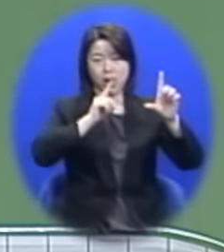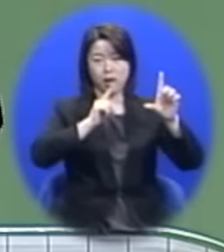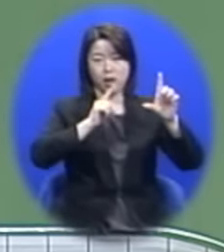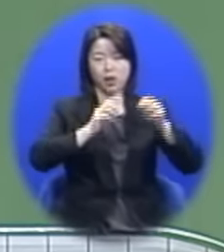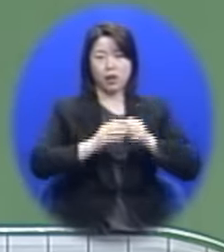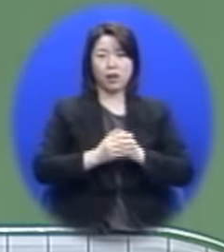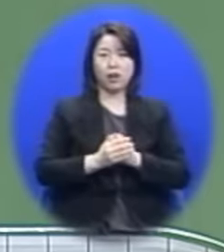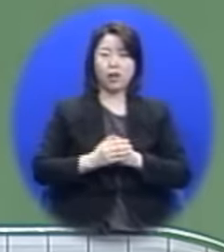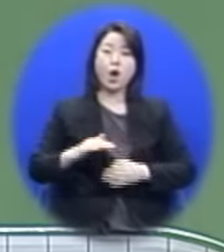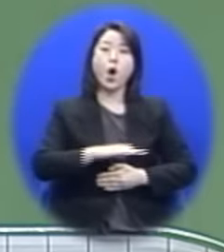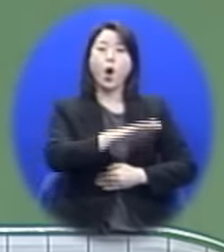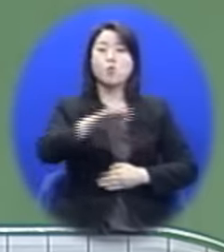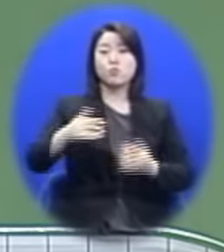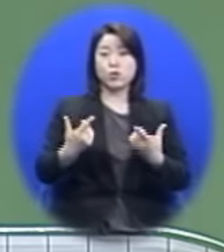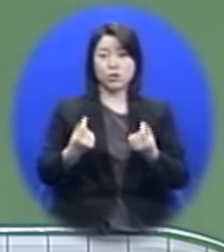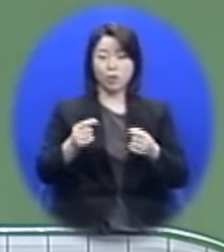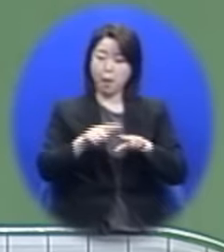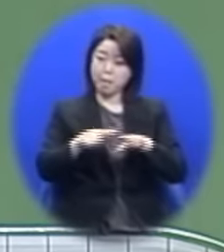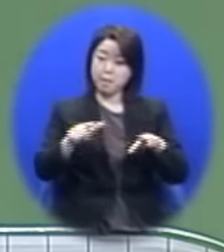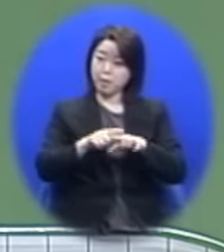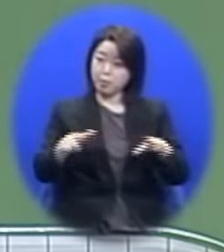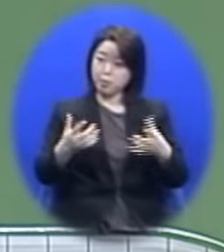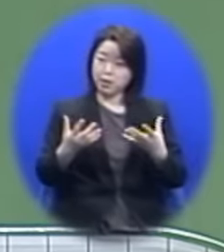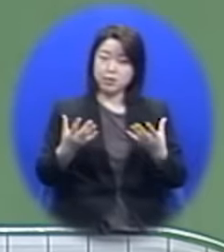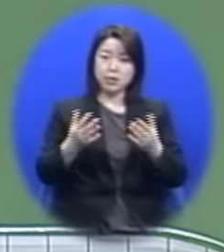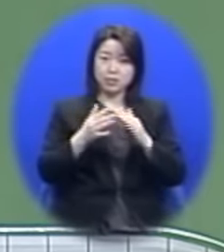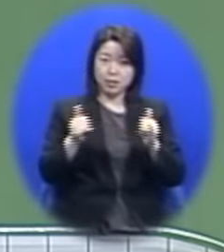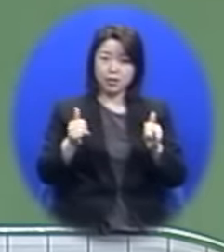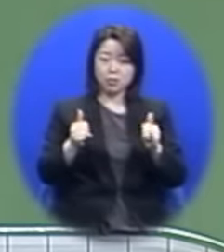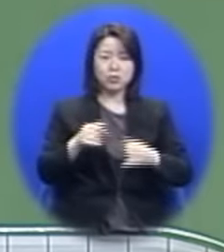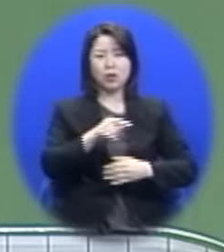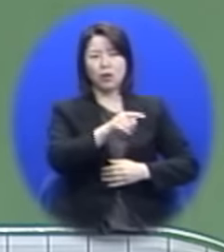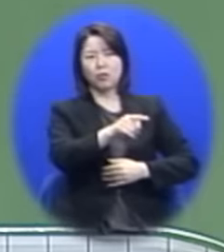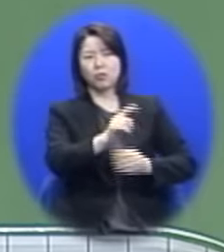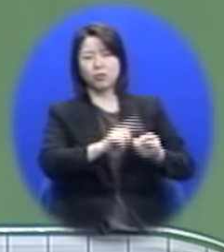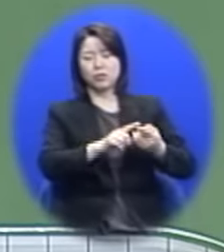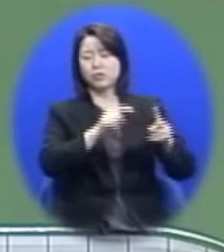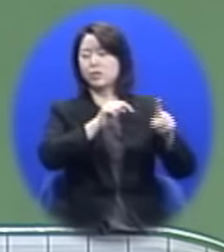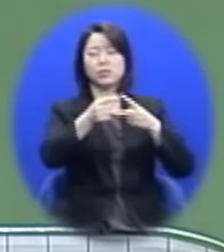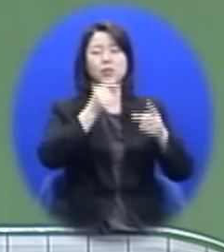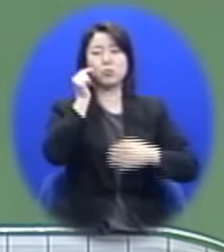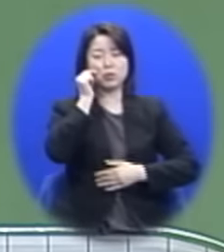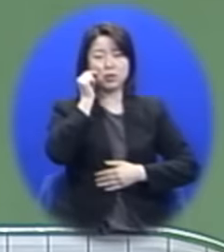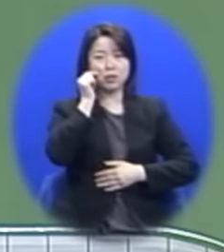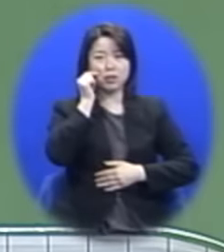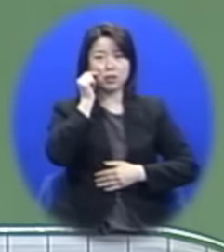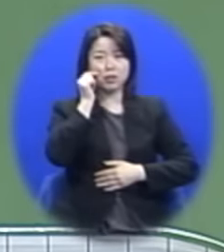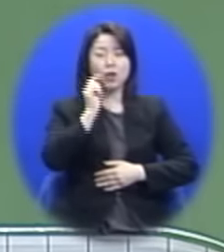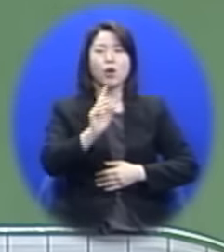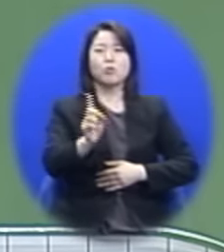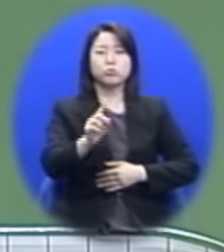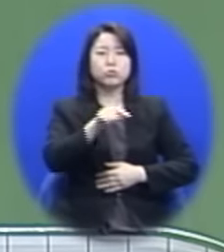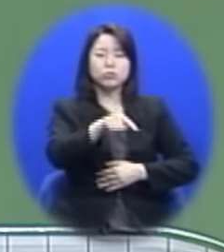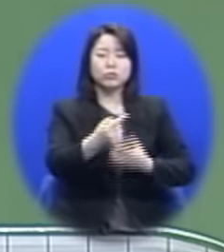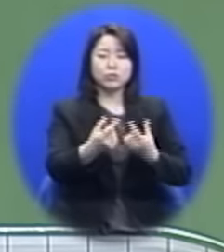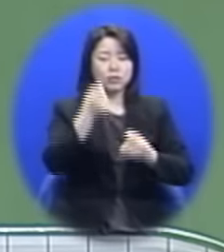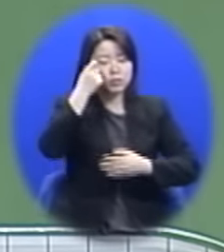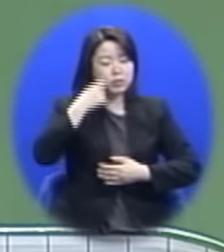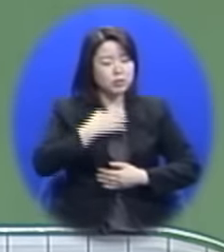우리 같이 평범한 사람은 잘 그 경지를 이해를 못하겠어요. 세상에 무슨 그런 슬픈 날이 있겠어요.